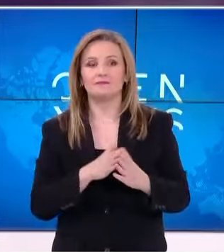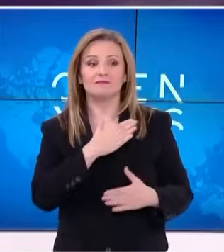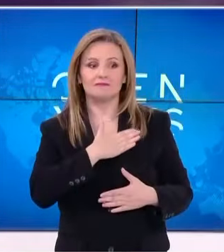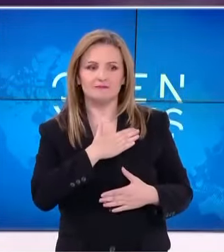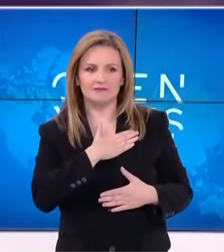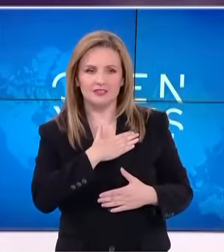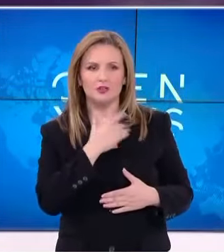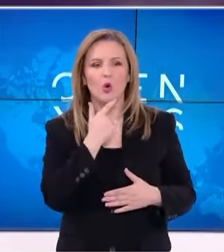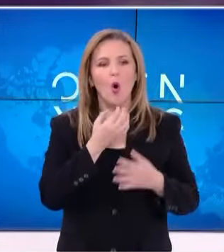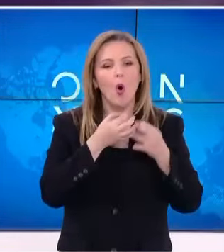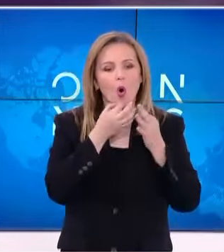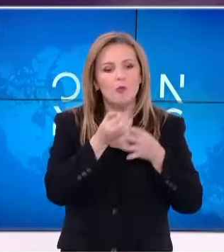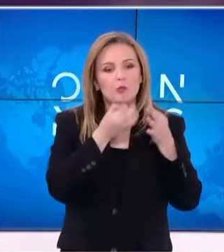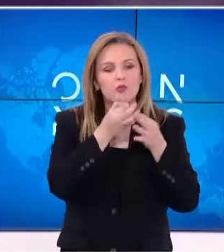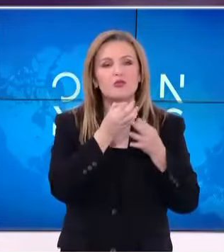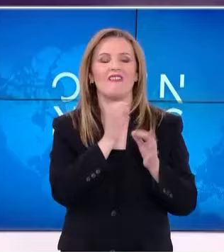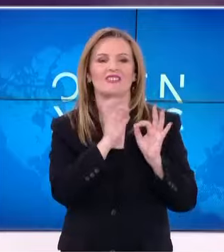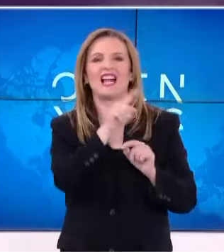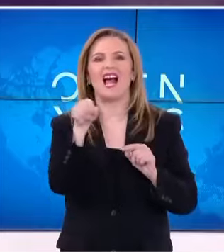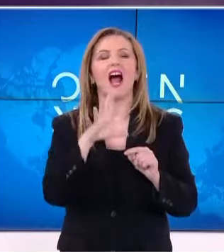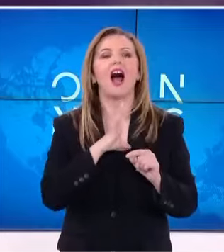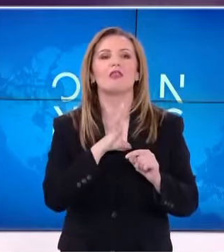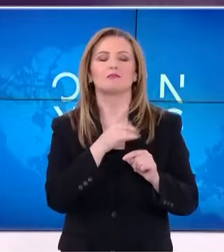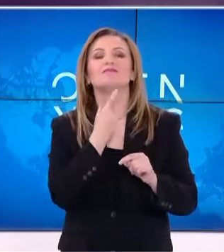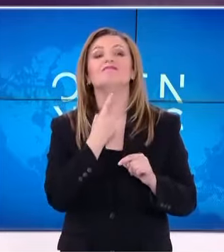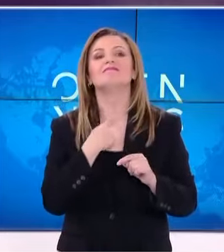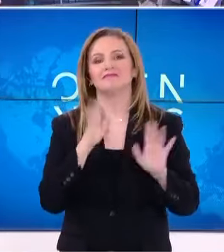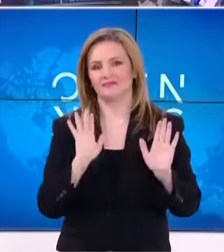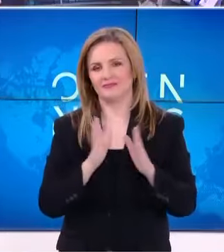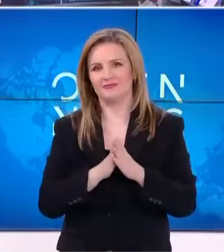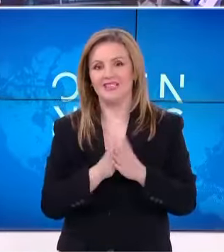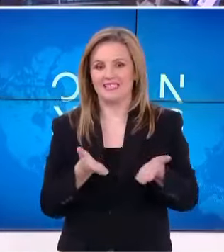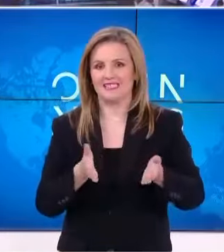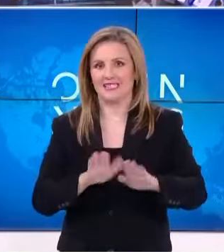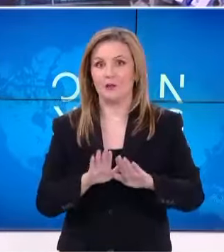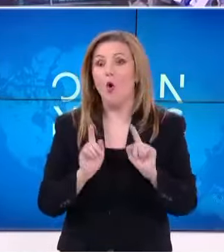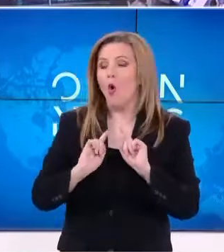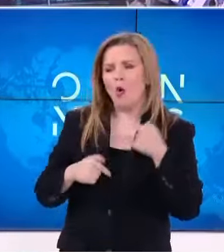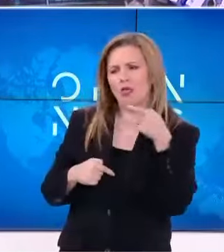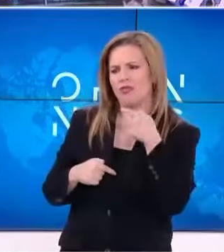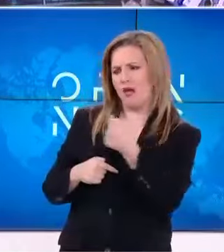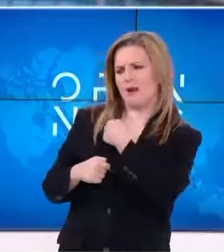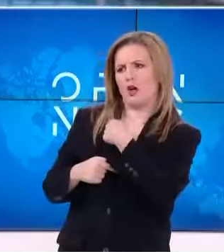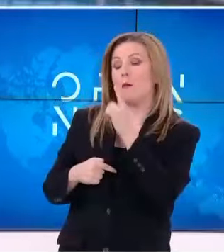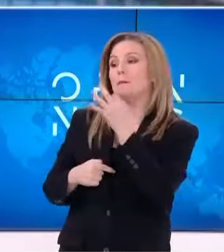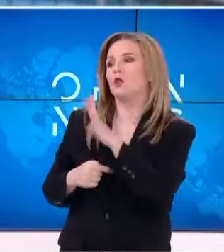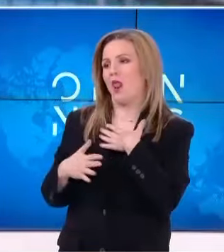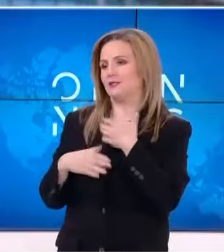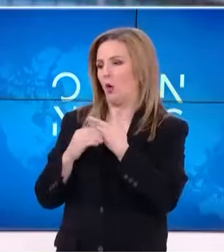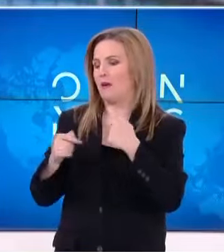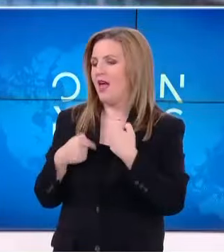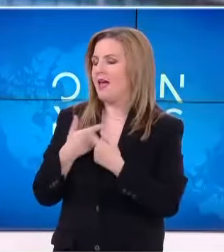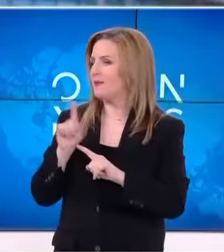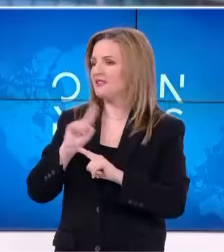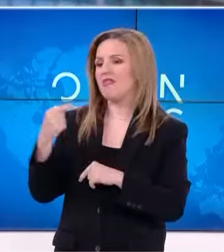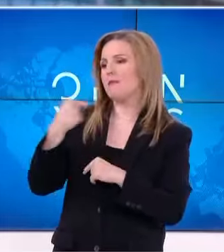ενοχλητικά αυτά που λέω κατανοώ ότι την συγκάλυψη δεν είναι καθόλου ενοχλητικά και μην το λέτε αυτό στο open στο